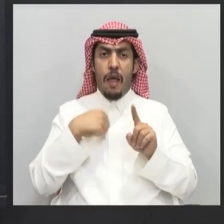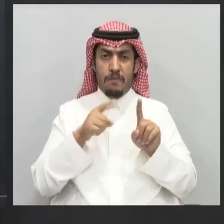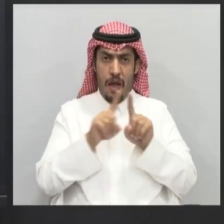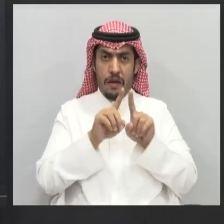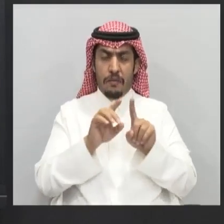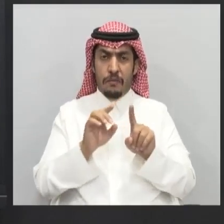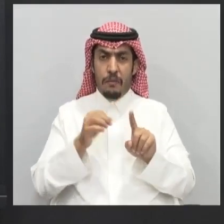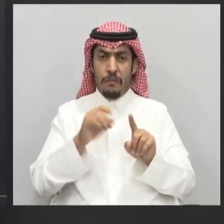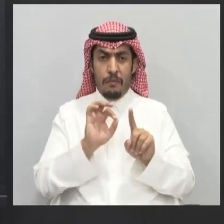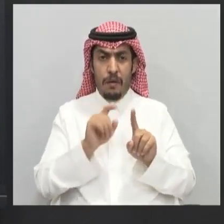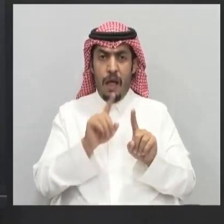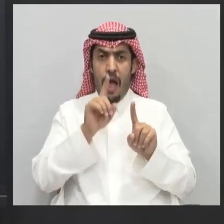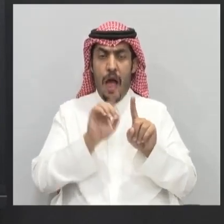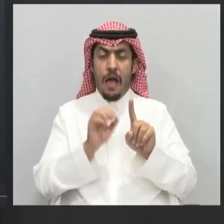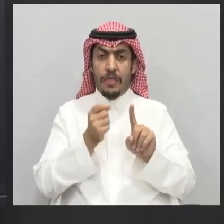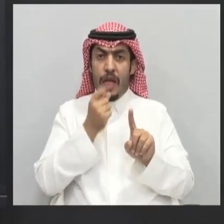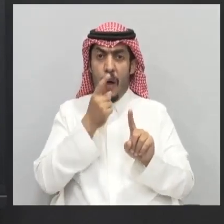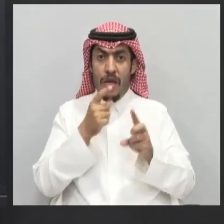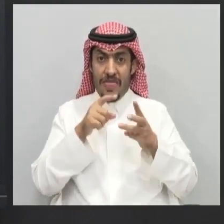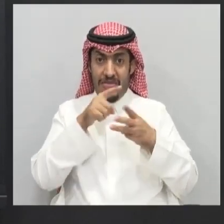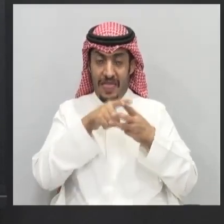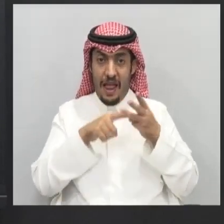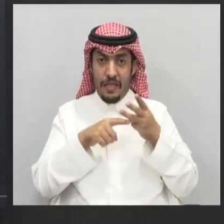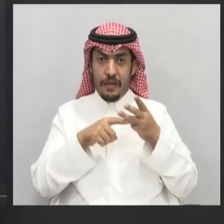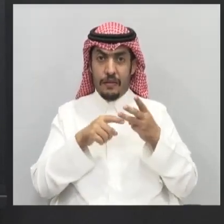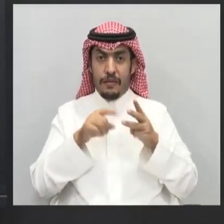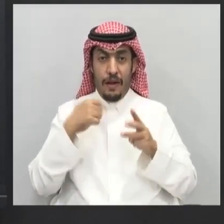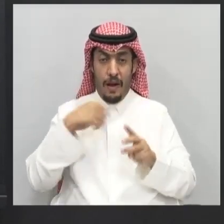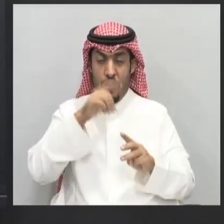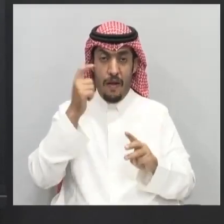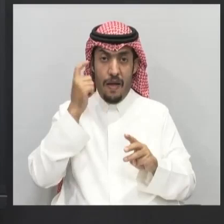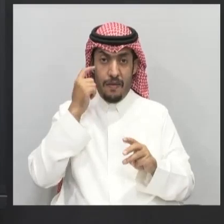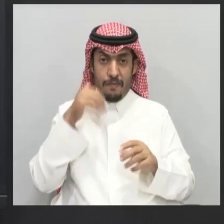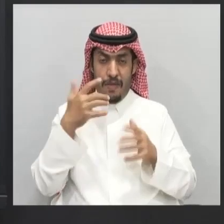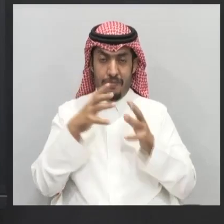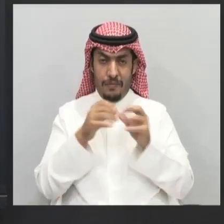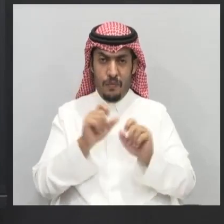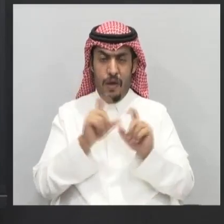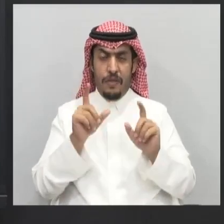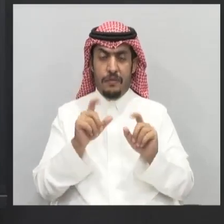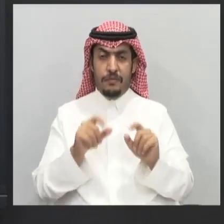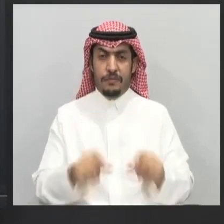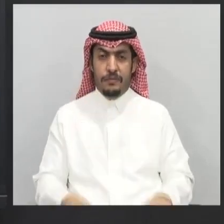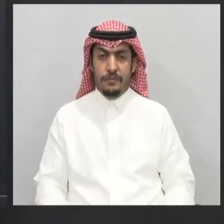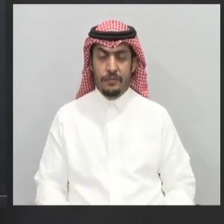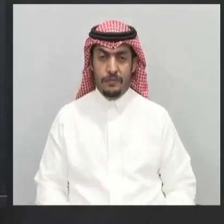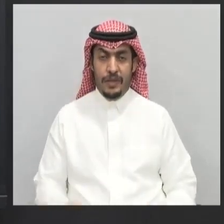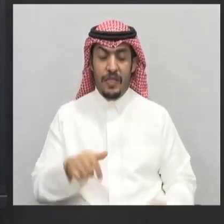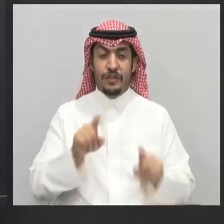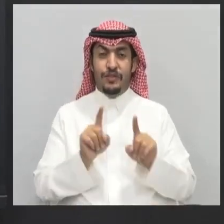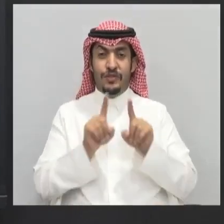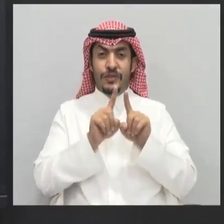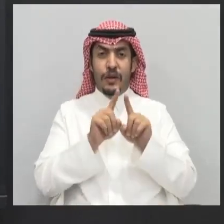شريك في ايش في انواع التوحيد الثلاثه ولذلك نفهم بعد قليل سيتبين هذا الامر ان هذا